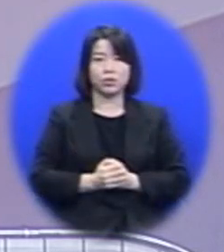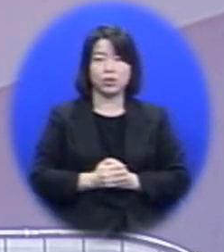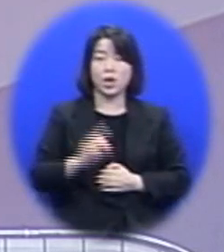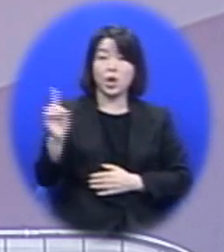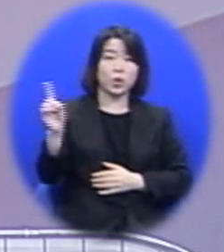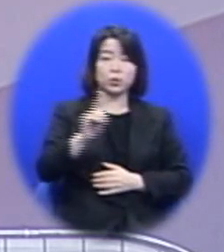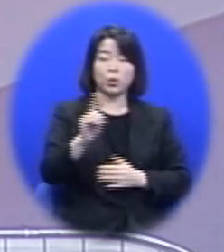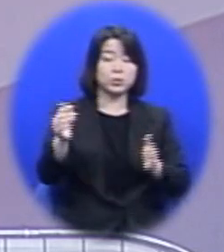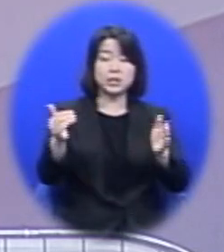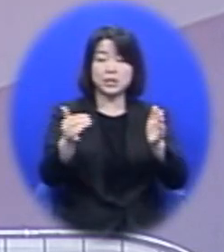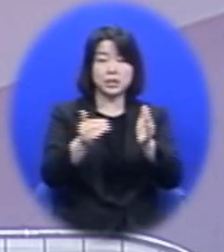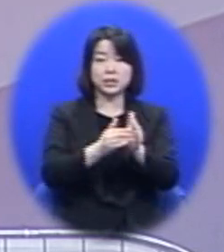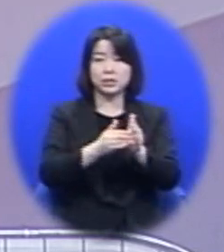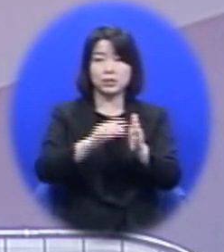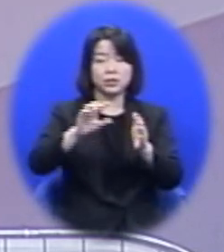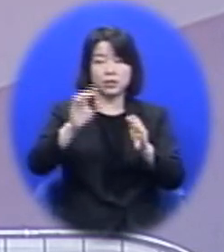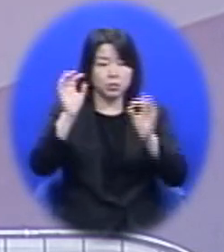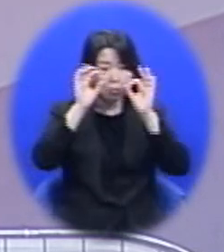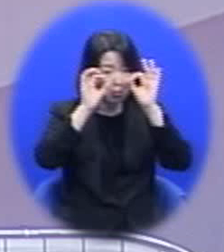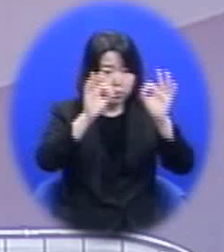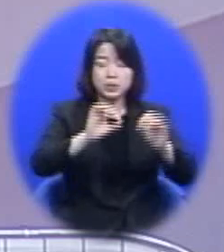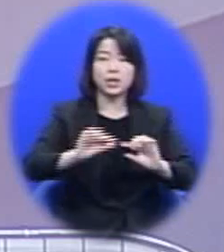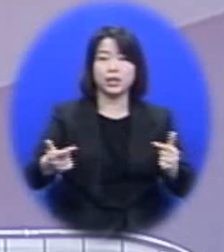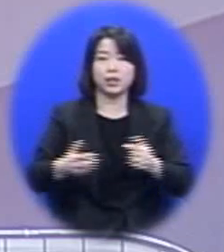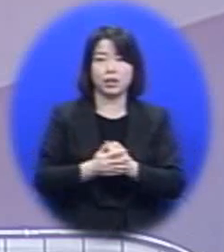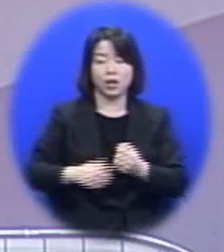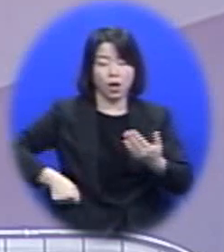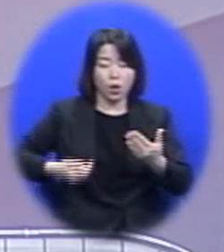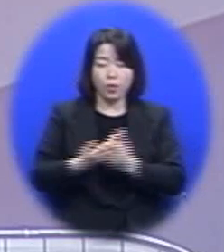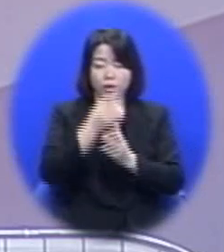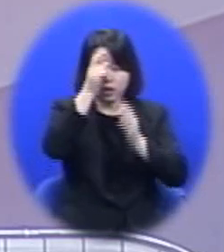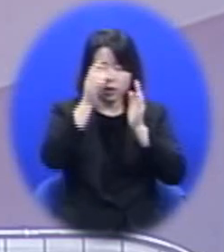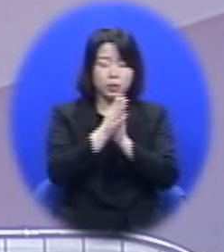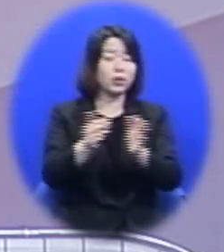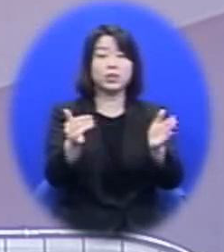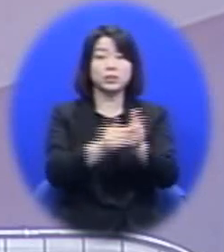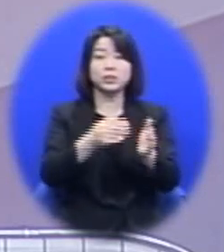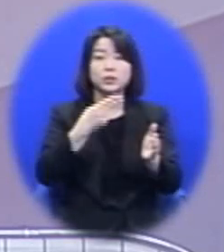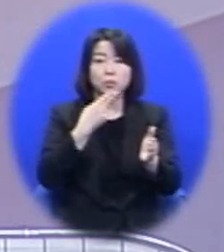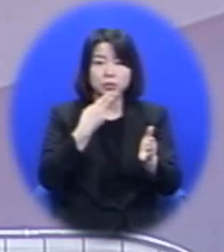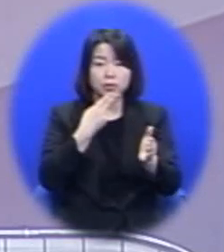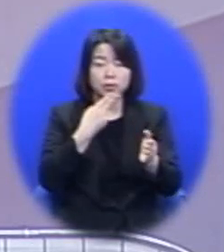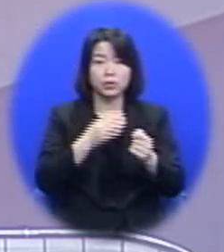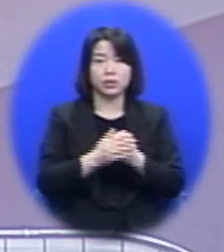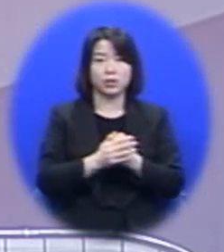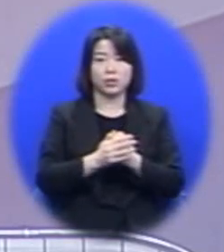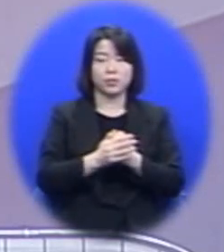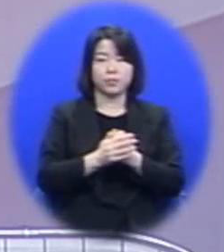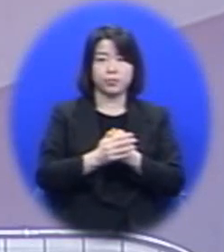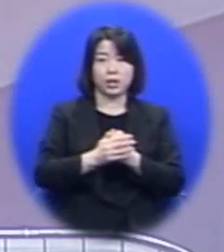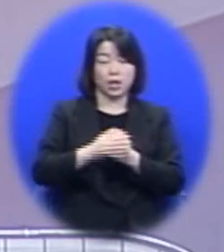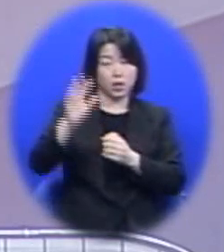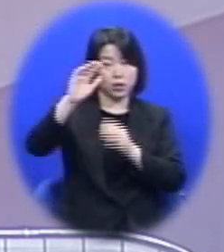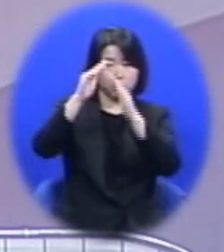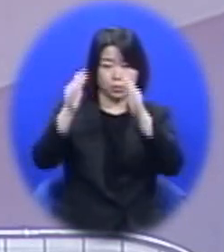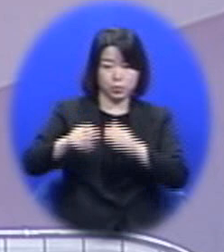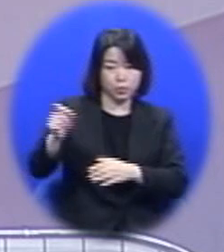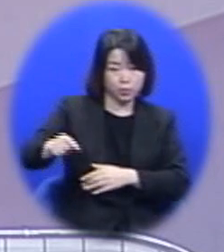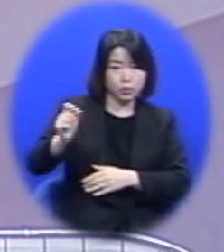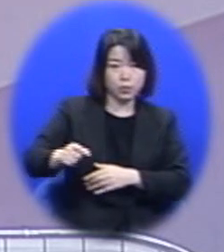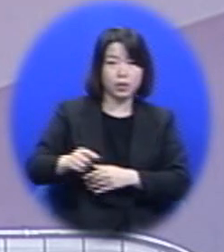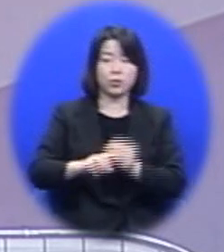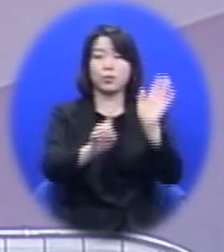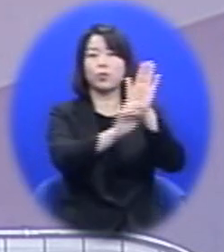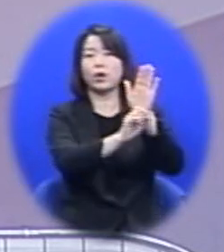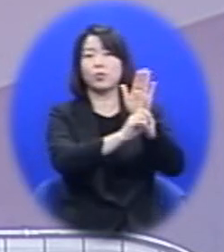도무지 끝날 수가 없어요. 회개의 기도가 끝나지를 않습니다. 종을 치고 광고를